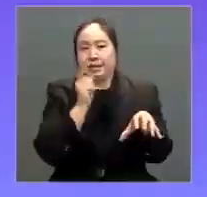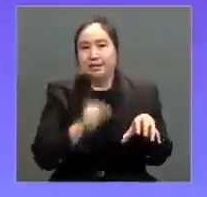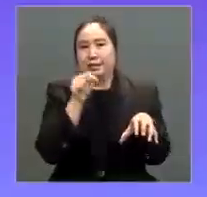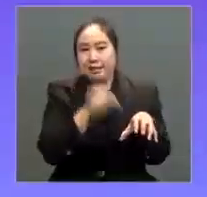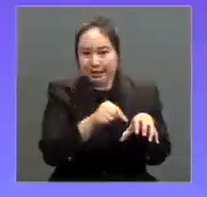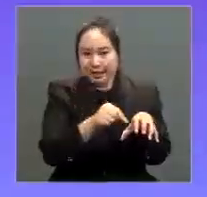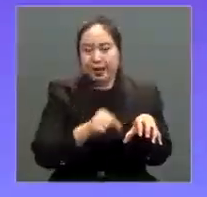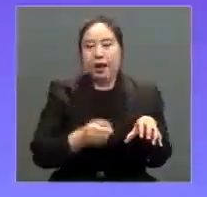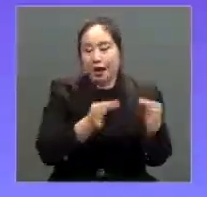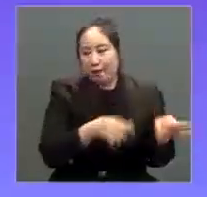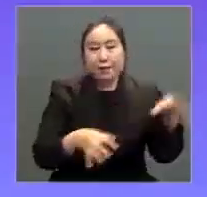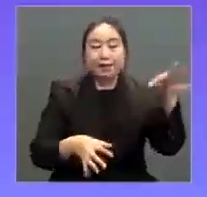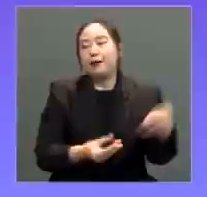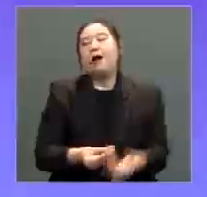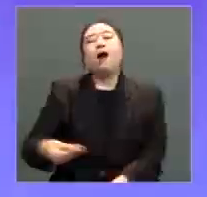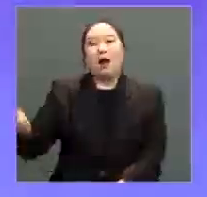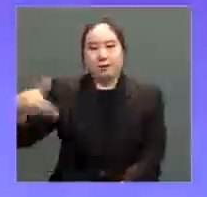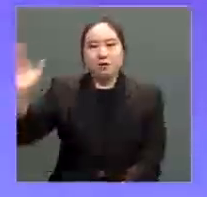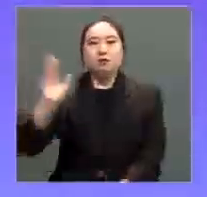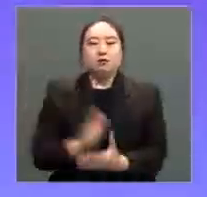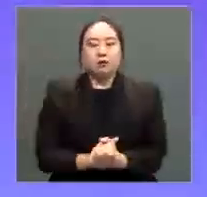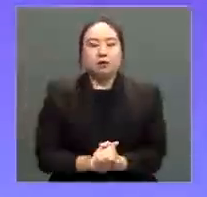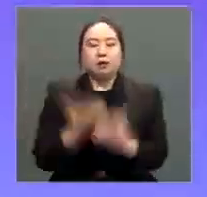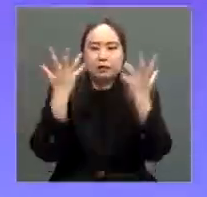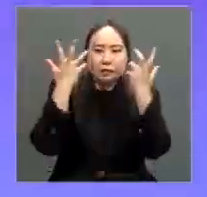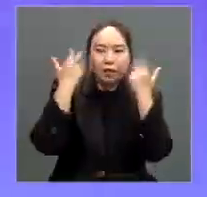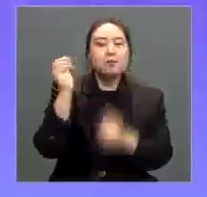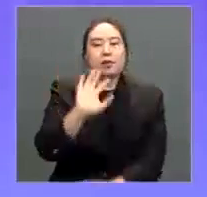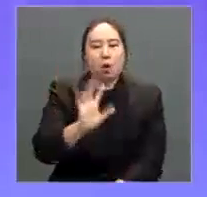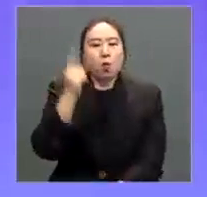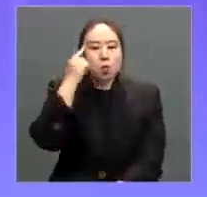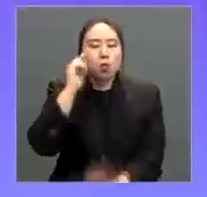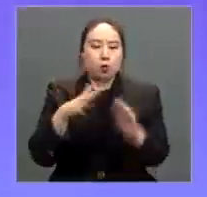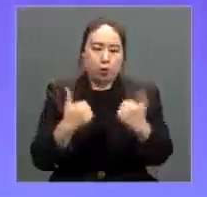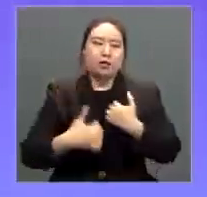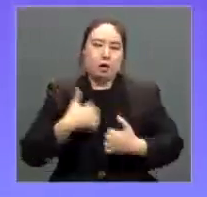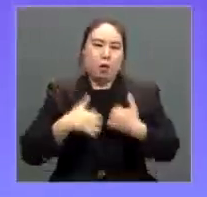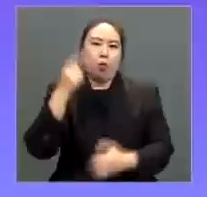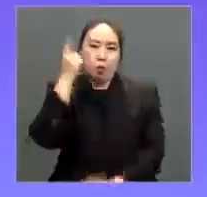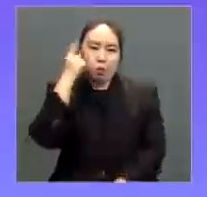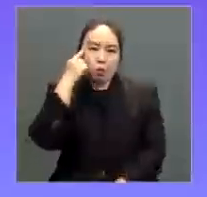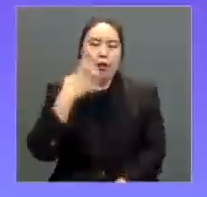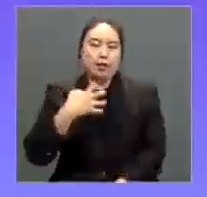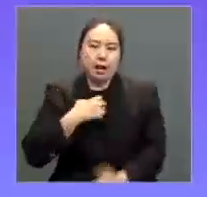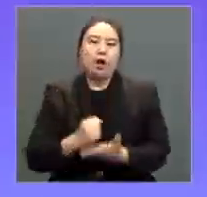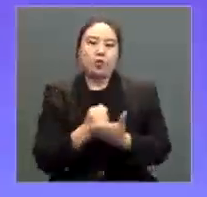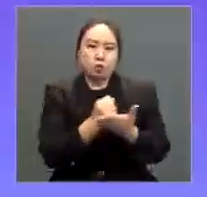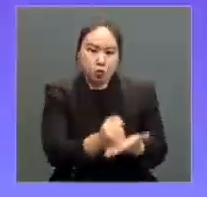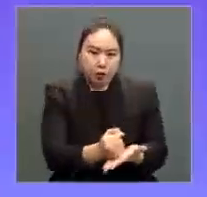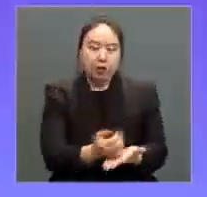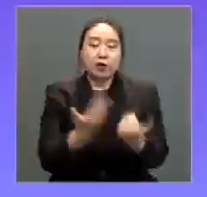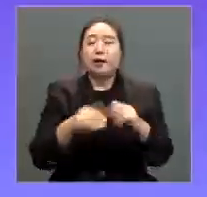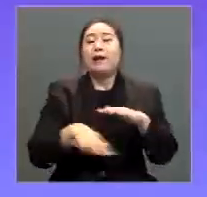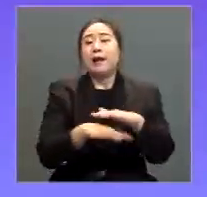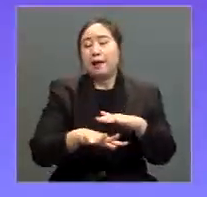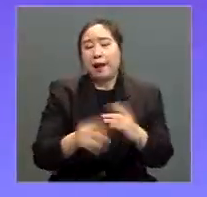ให้เจ้าหน้าที่เขาไปเลยเพราะคุณลวรนบอกนะคะว่าคือไม่ต้องกังวลรู้ว่าตอนนี้กำลังเดือดร้อนเขาก็อยากจะช่วยเหลือดังนั้นไม่ว่าเป็นห